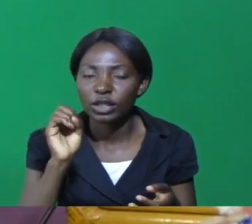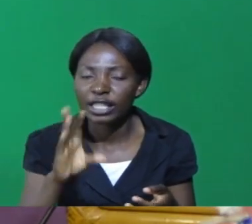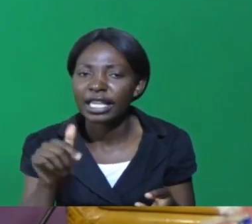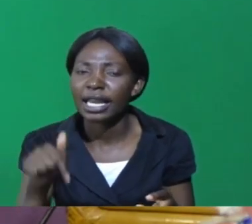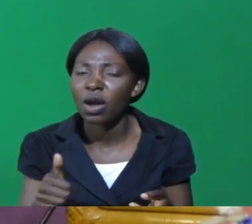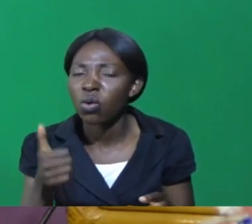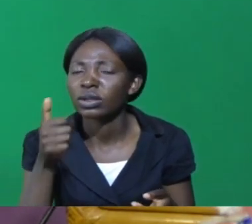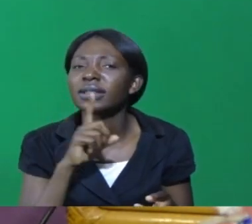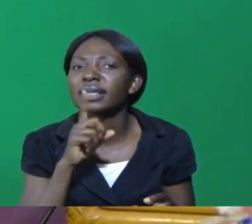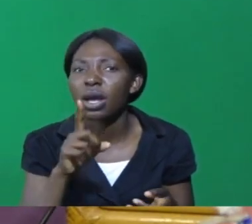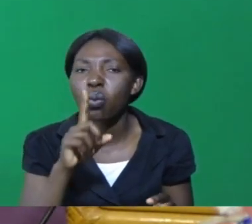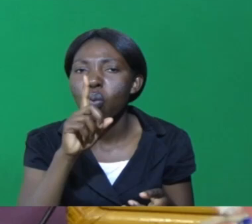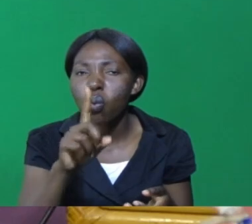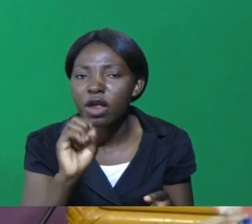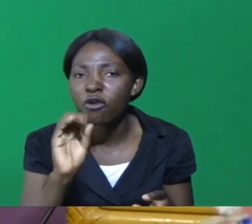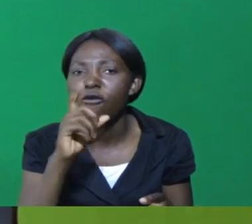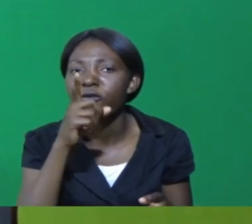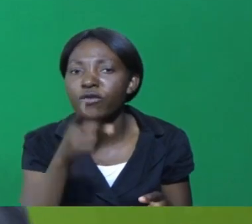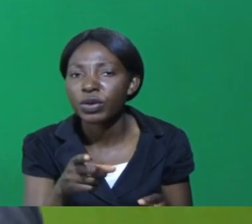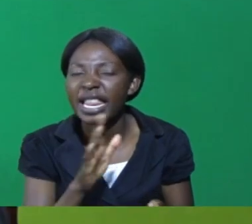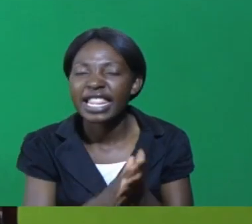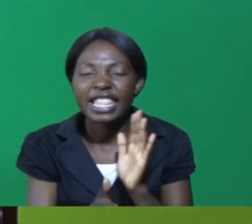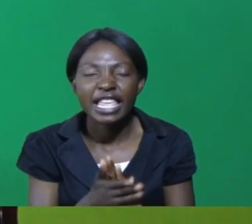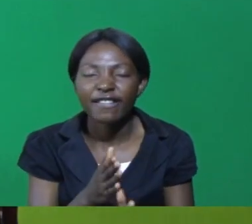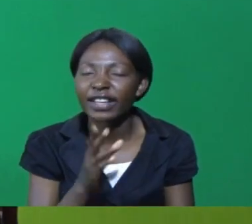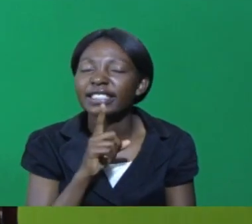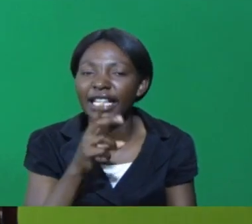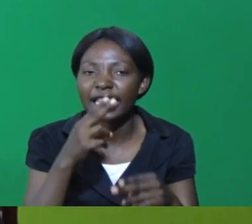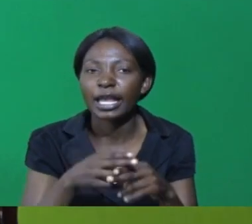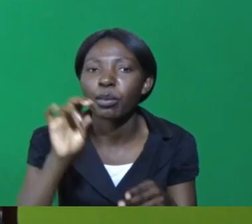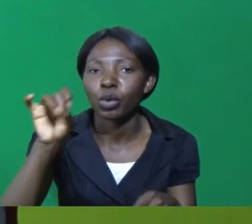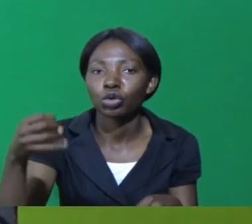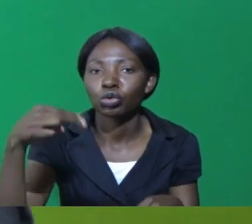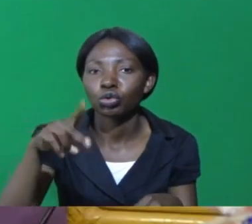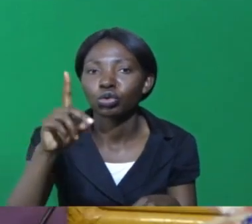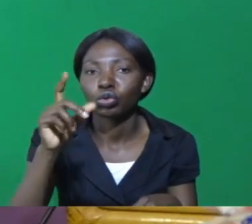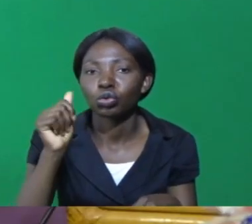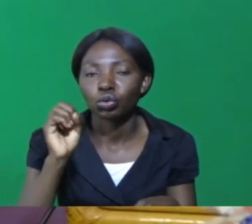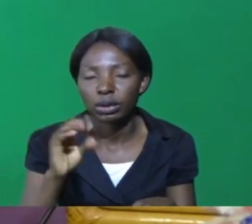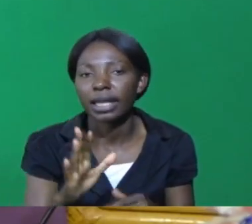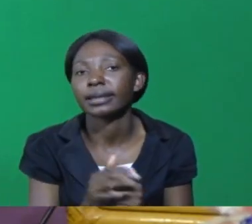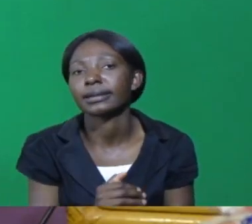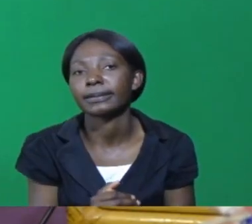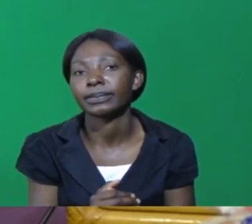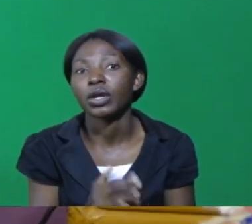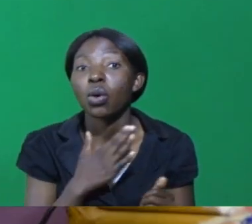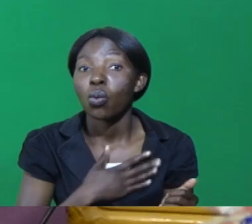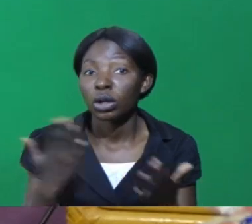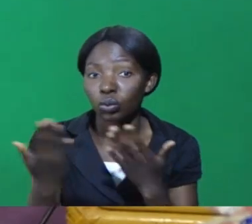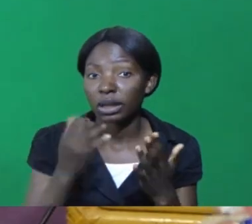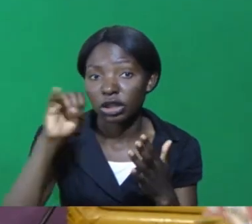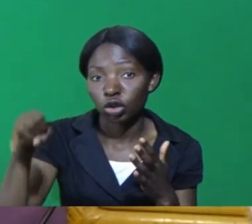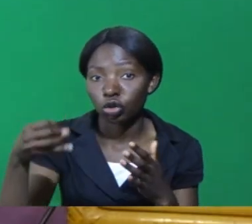asingati Judas achandipandukira. Sei ari kudaro? Hani mapaona kapo. Rambai muine mubvunzo iwoyo vateereri. Handei